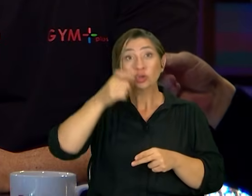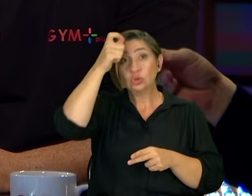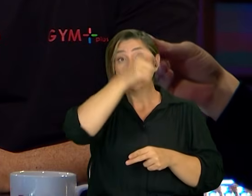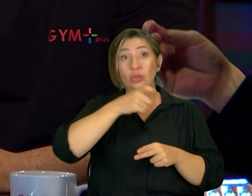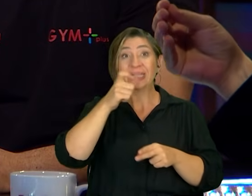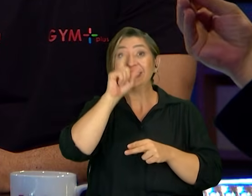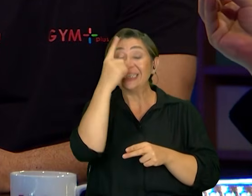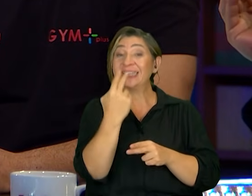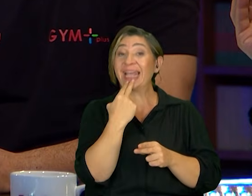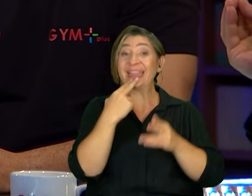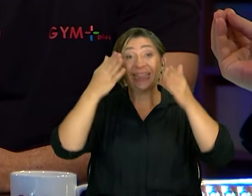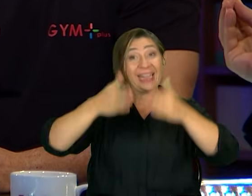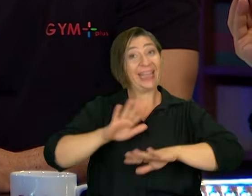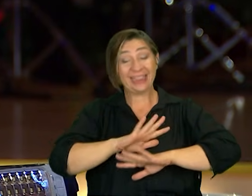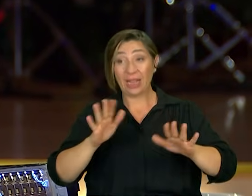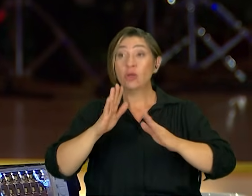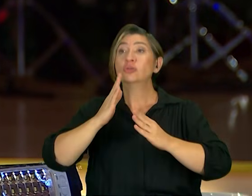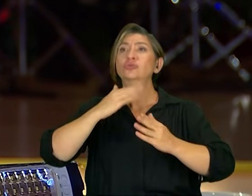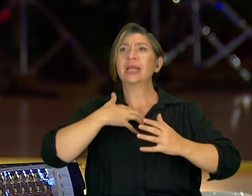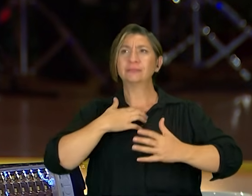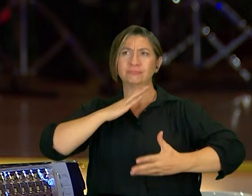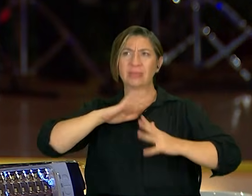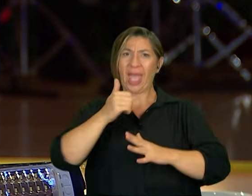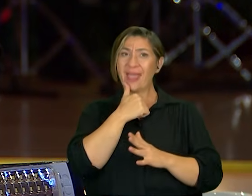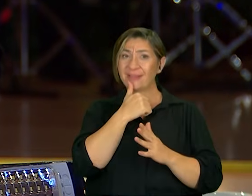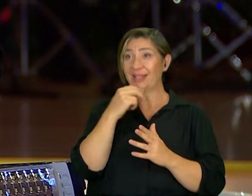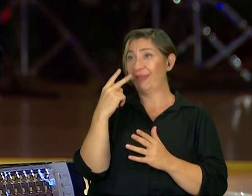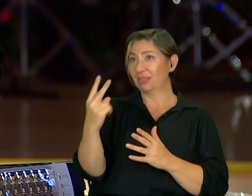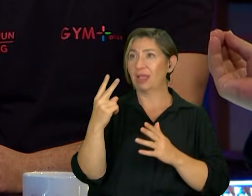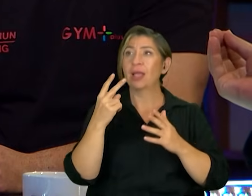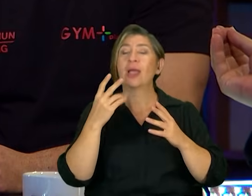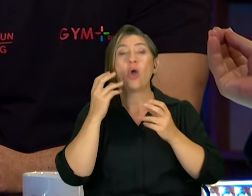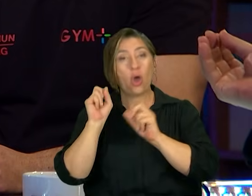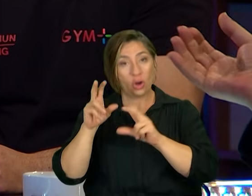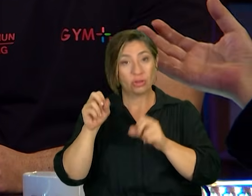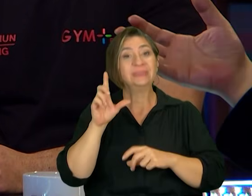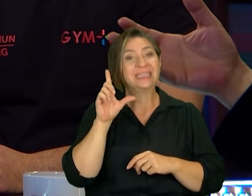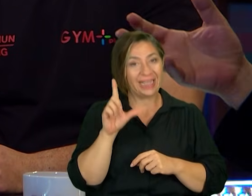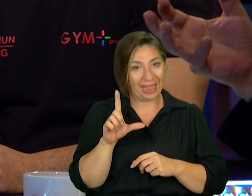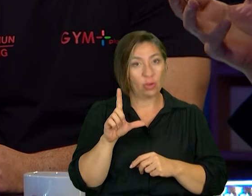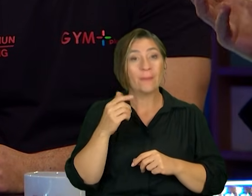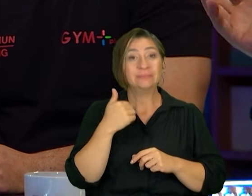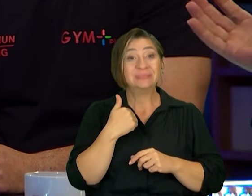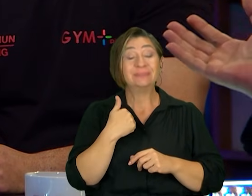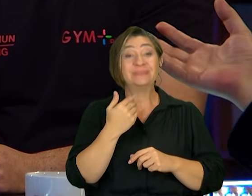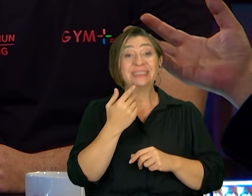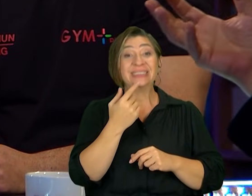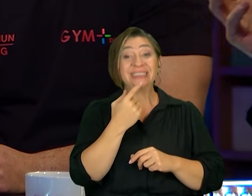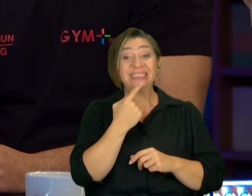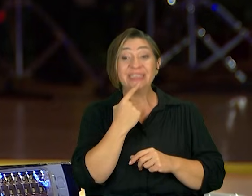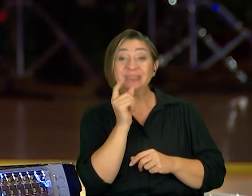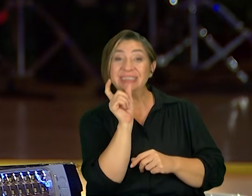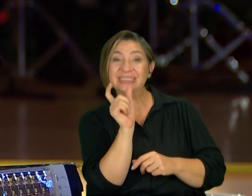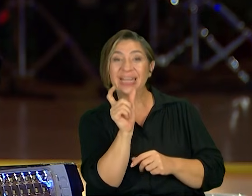Türkiye'de sadece kadınlara değil, dövüşmeye karar vermiş erkeklere kesinlikle de öğretilmesi gerekiyor. Evet. Çünkü bizim dilimizdeki terime